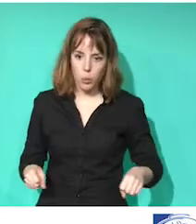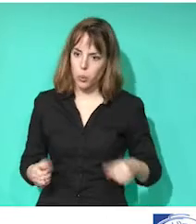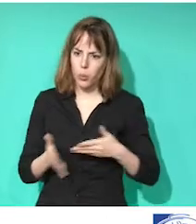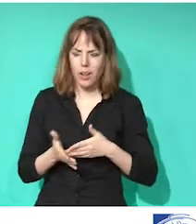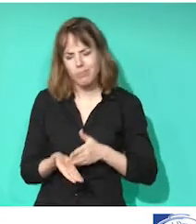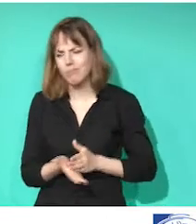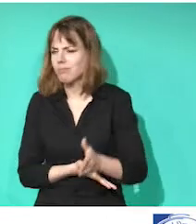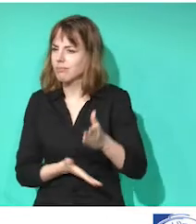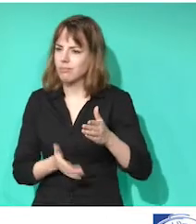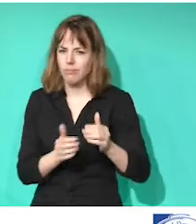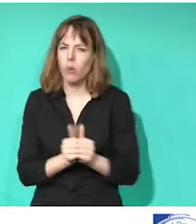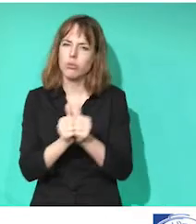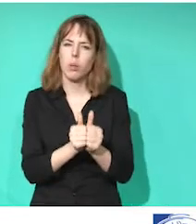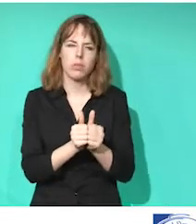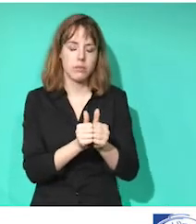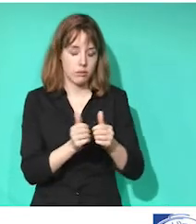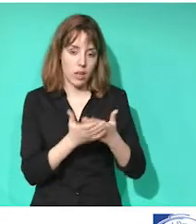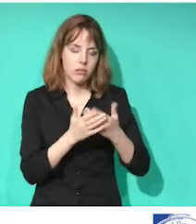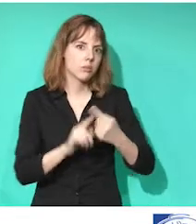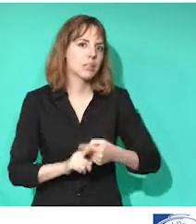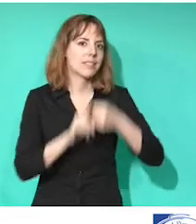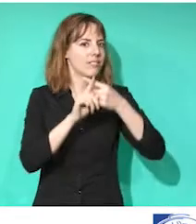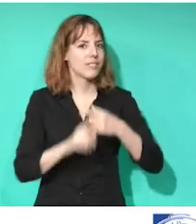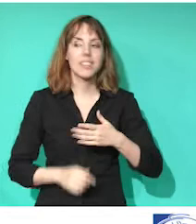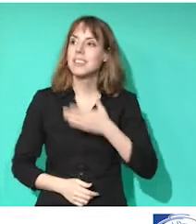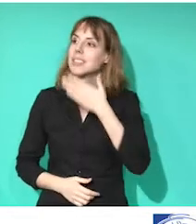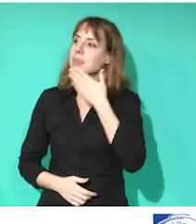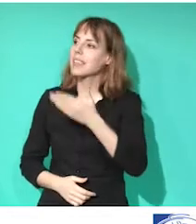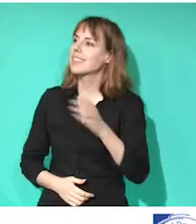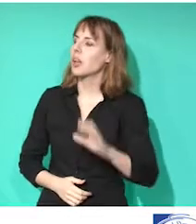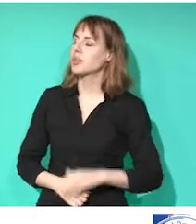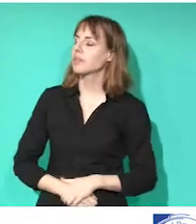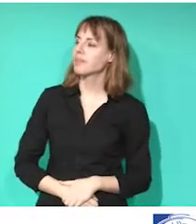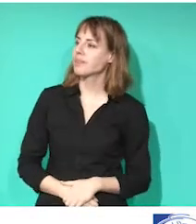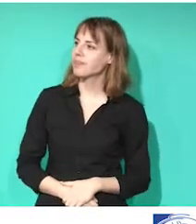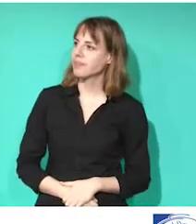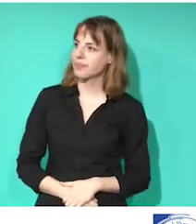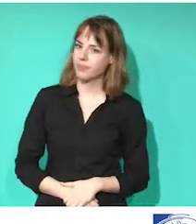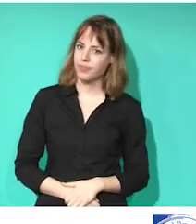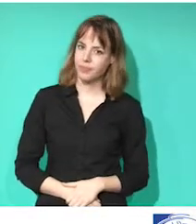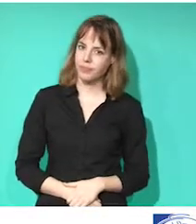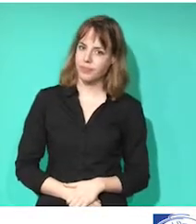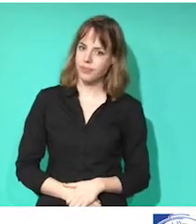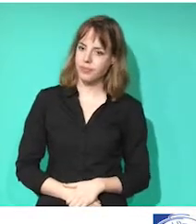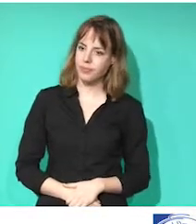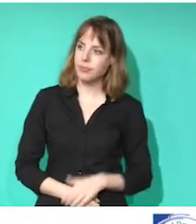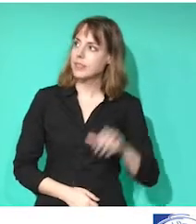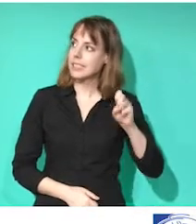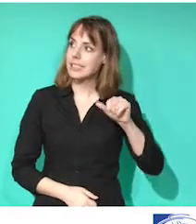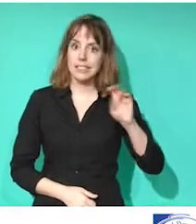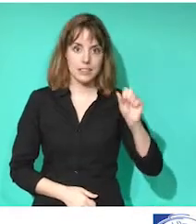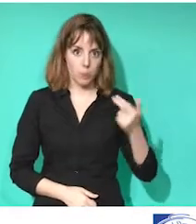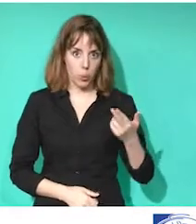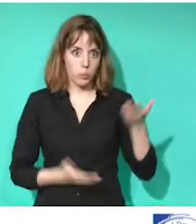tout ensemble, c'est toujours positif. Merci. Merci, Charlotte. Alors, on va laisser... Simon, vous allez